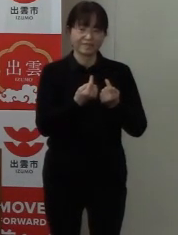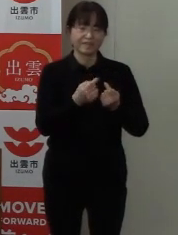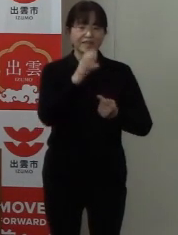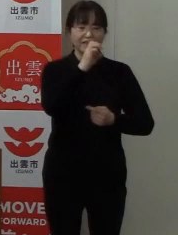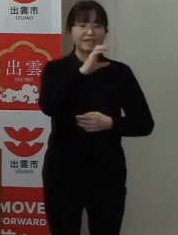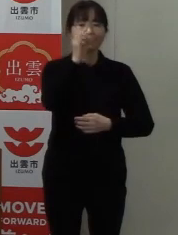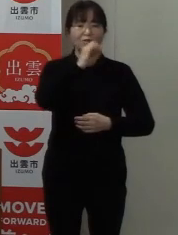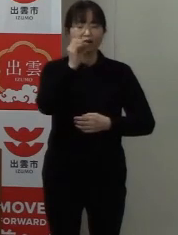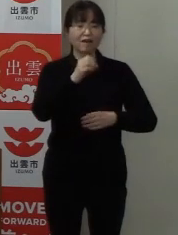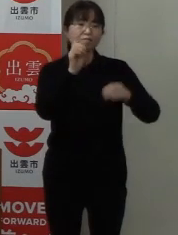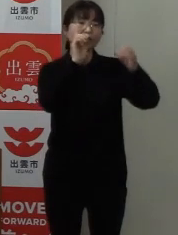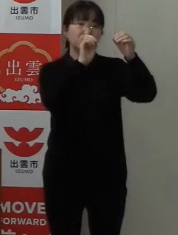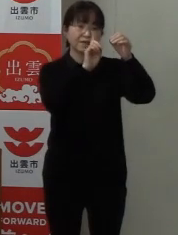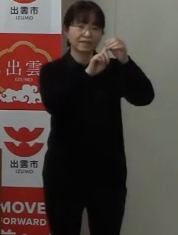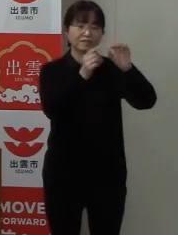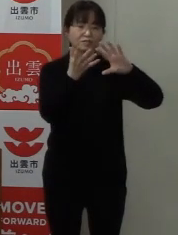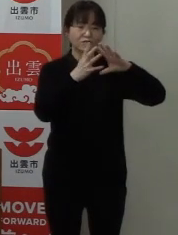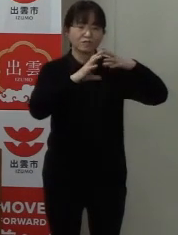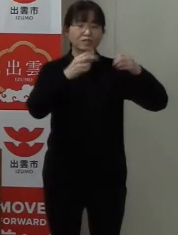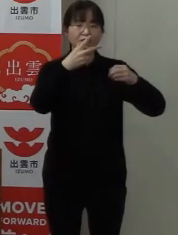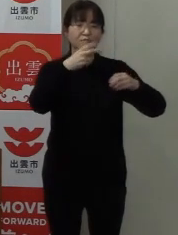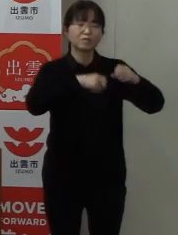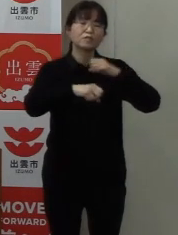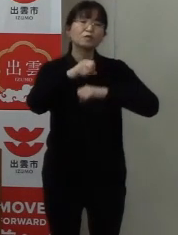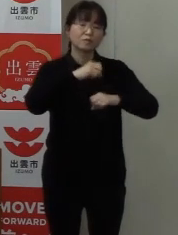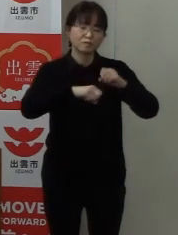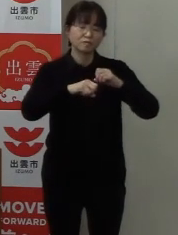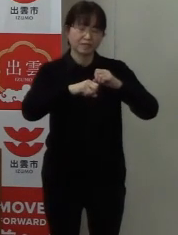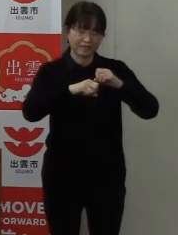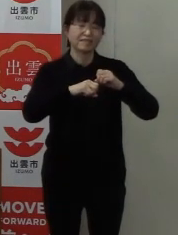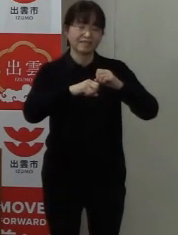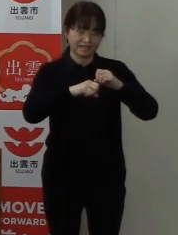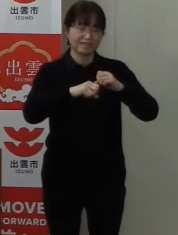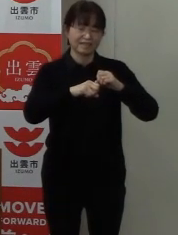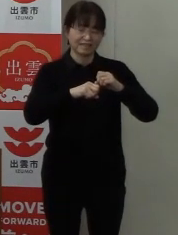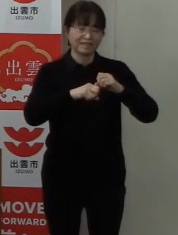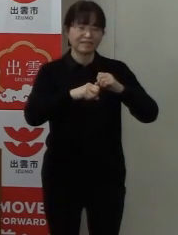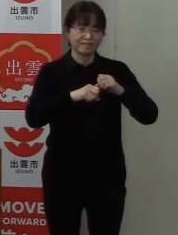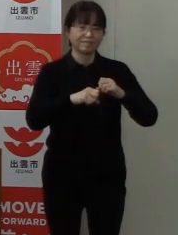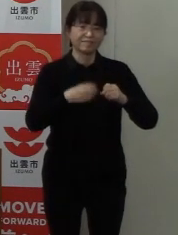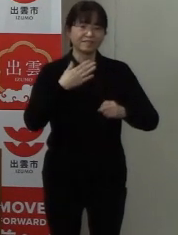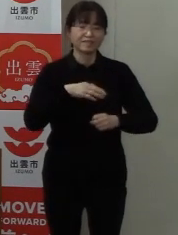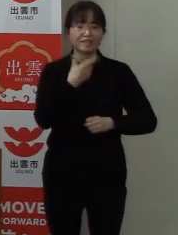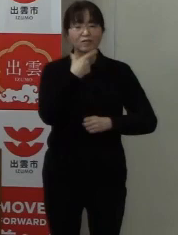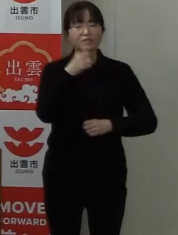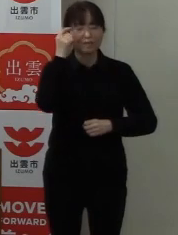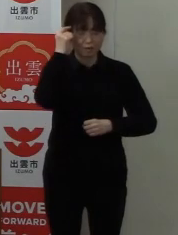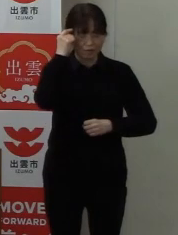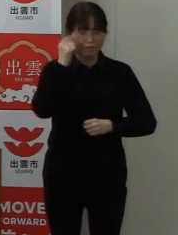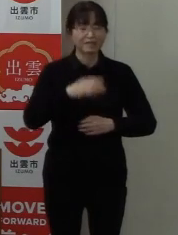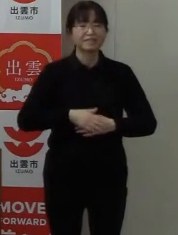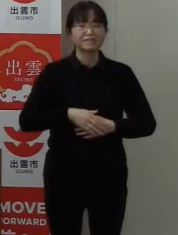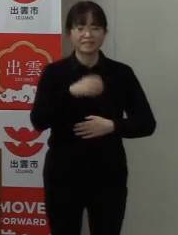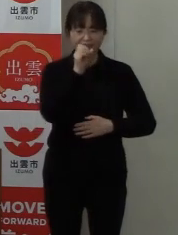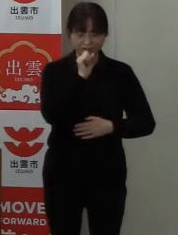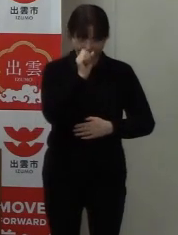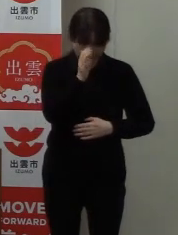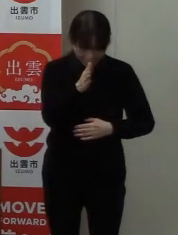ゼロカーボンを目指すですね、この出雲市の取り組みにですね、ぜひまたご賛同いただければというふうに思いますので、よろしくお願いいたします。以上です